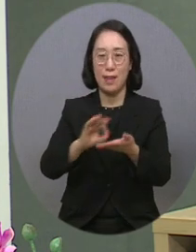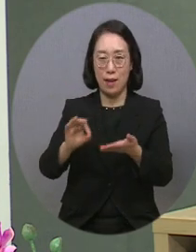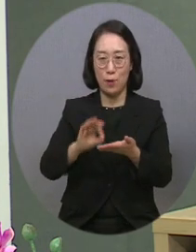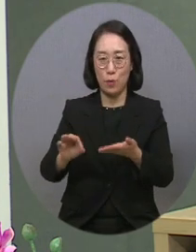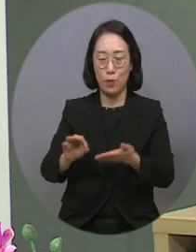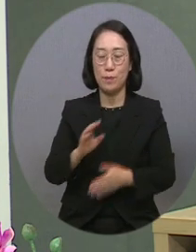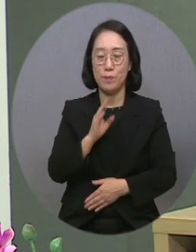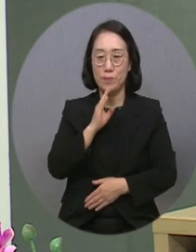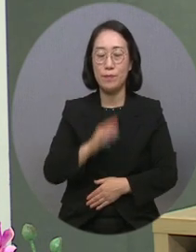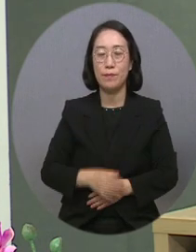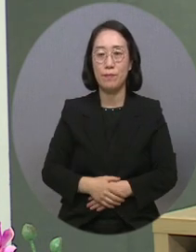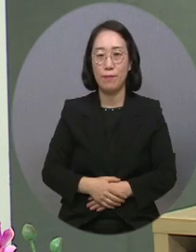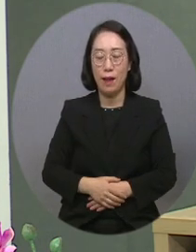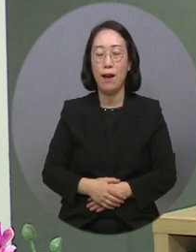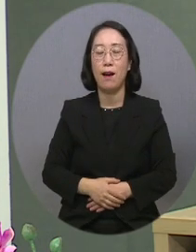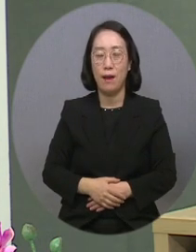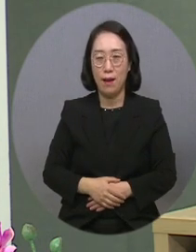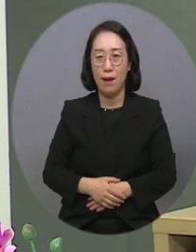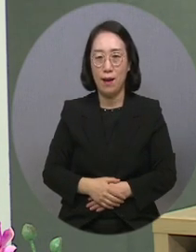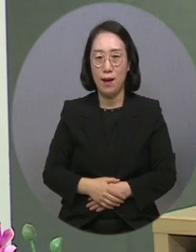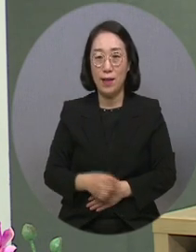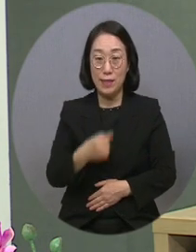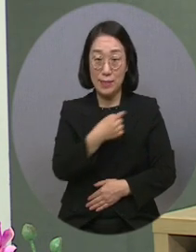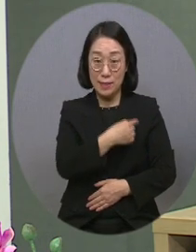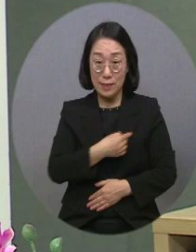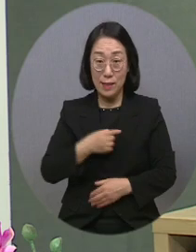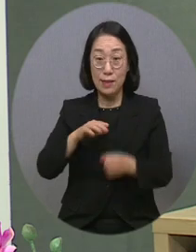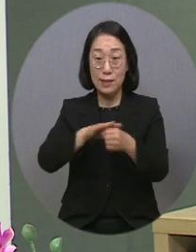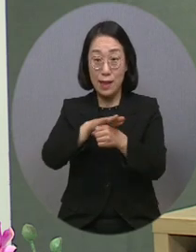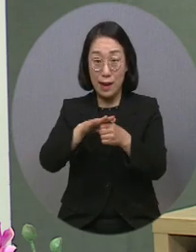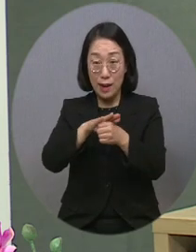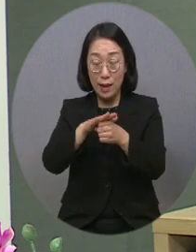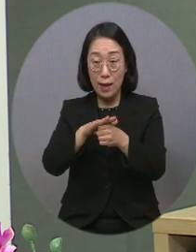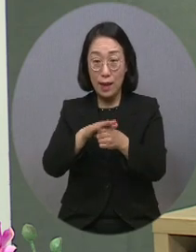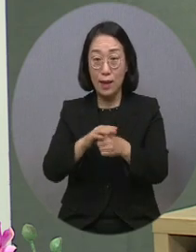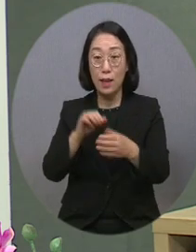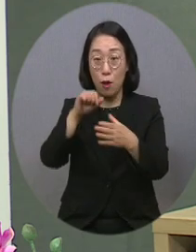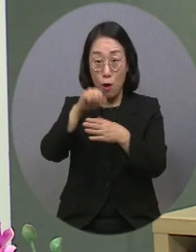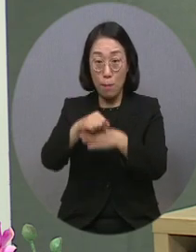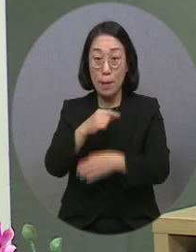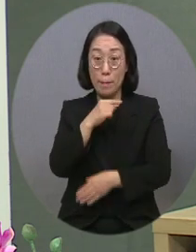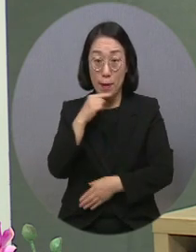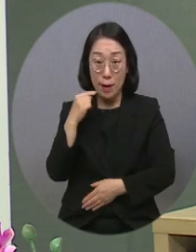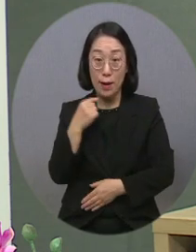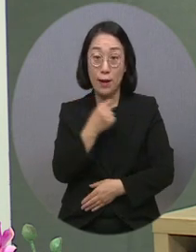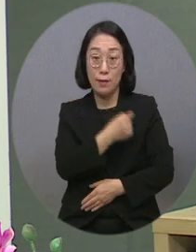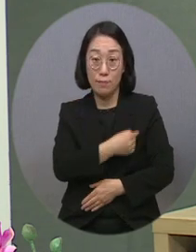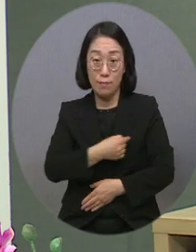생각되어집니다. 사랑의 열매 그 사회 공동 복지 모금회